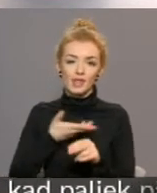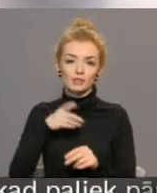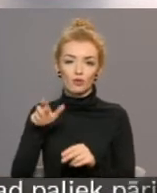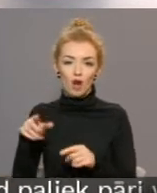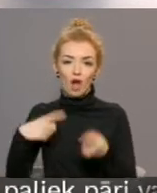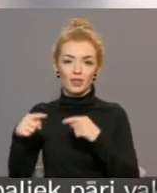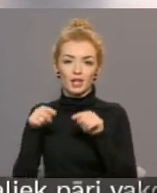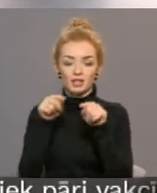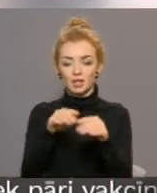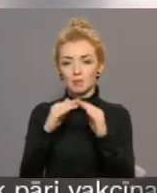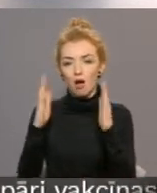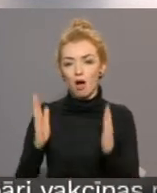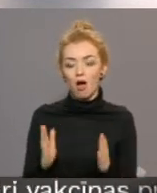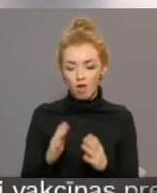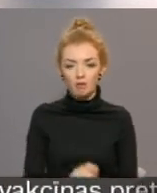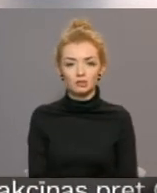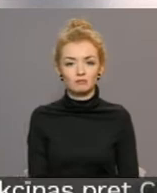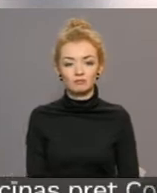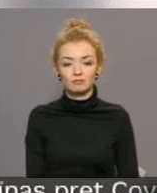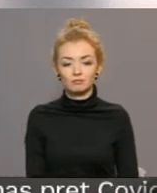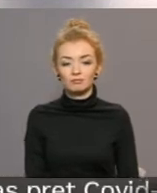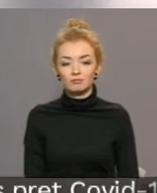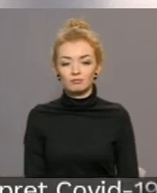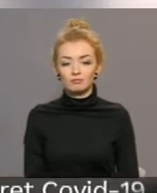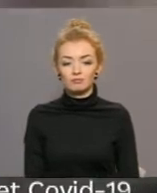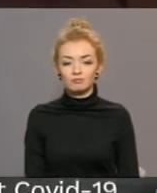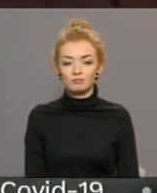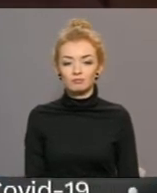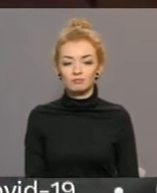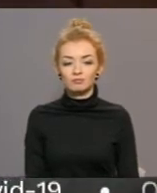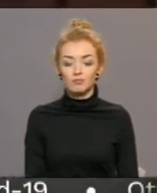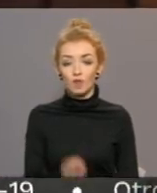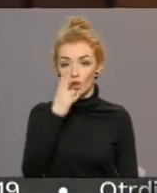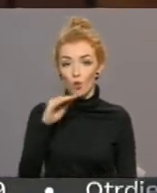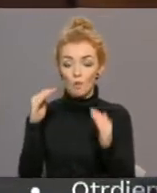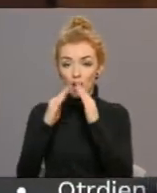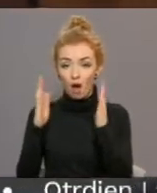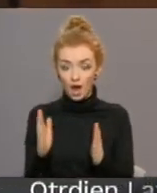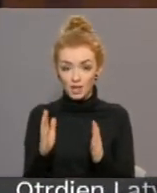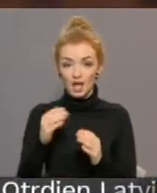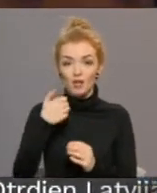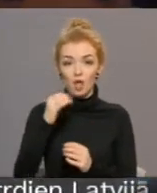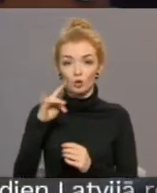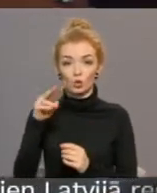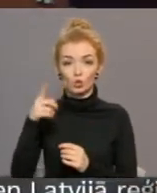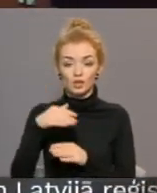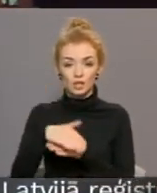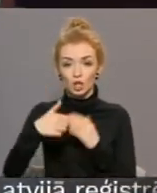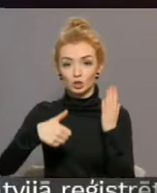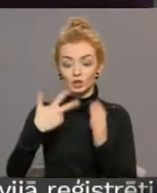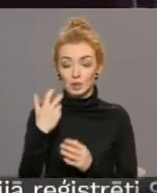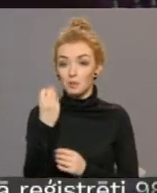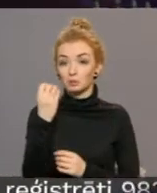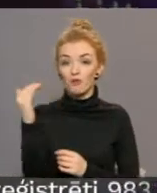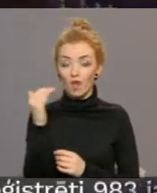savās mājās. Vairāk stāsta Dāvids Freidenfelds. No mājas Rīgā, Ģertrūdes ielā 63, 15.